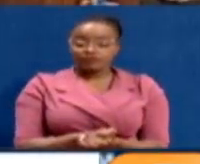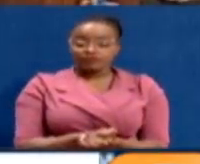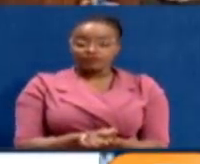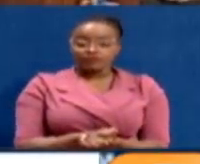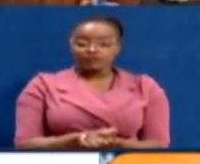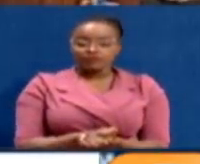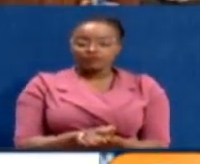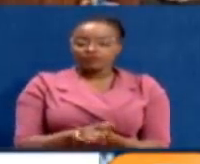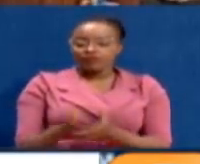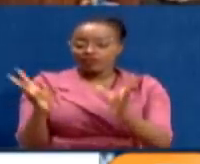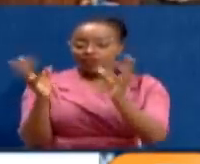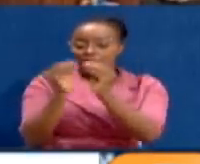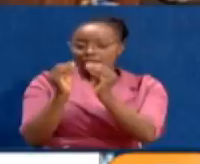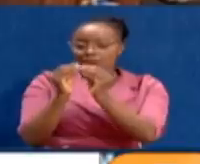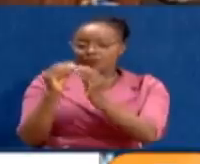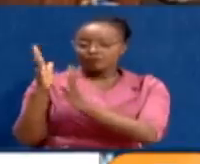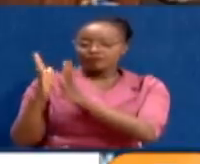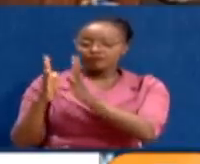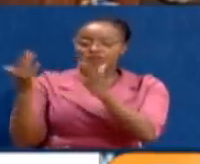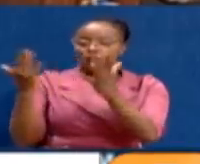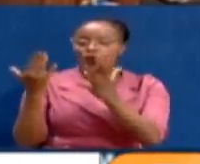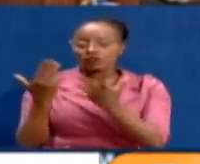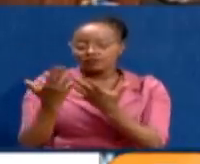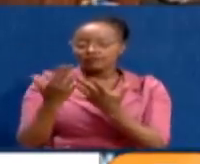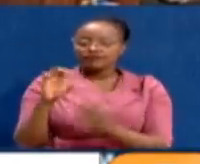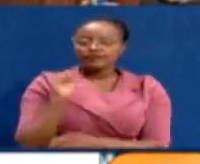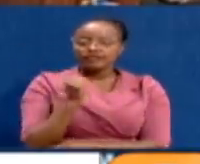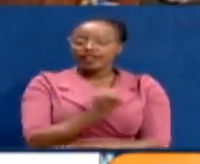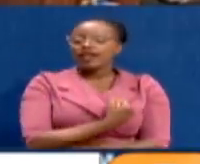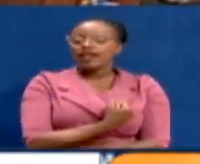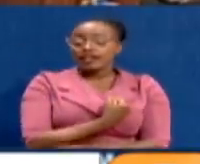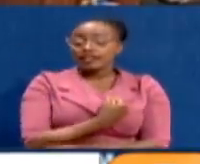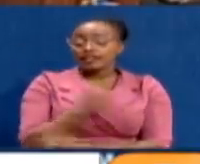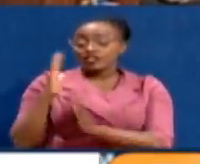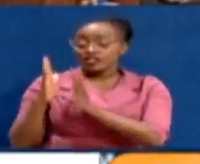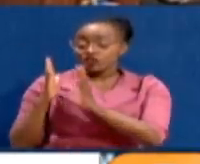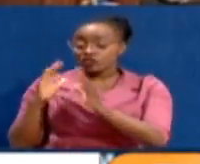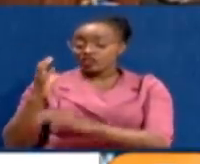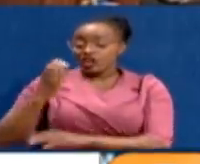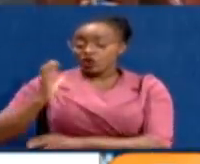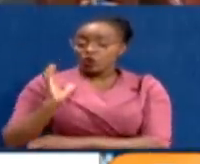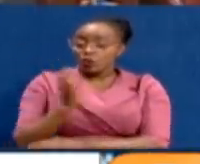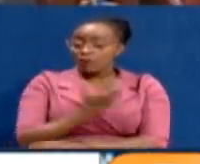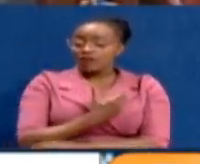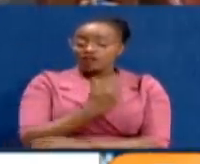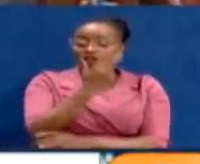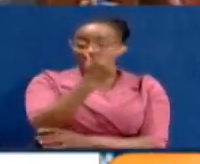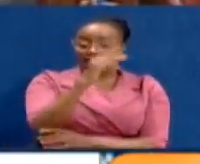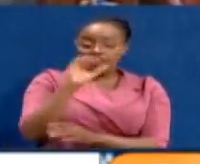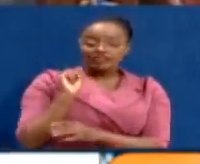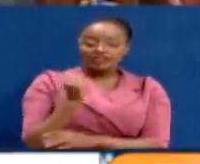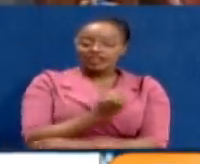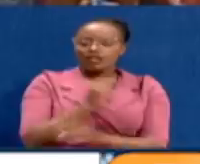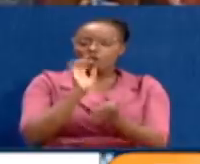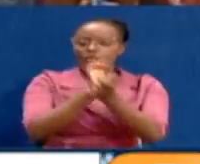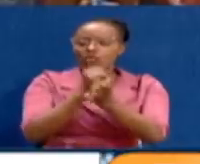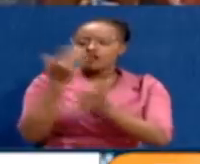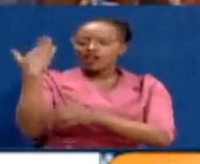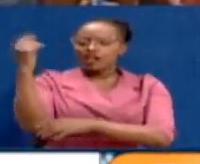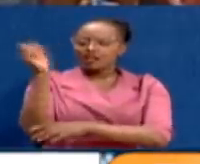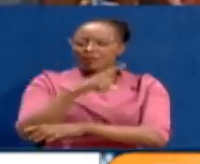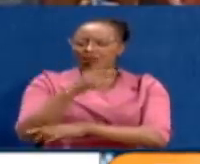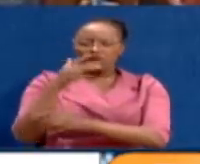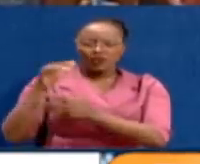Kikao cha kamati ya usalama katika bunge la seneti kilishuhudia nipe nikupe kati ya maseneta watatu waliotiwa mbaroni mwezi jana kwa njia